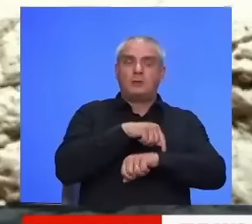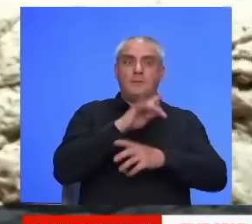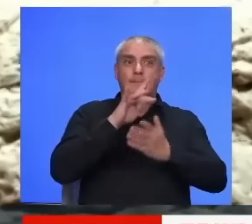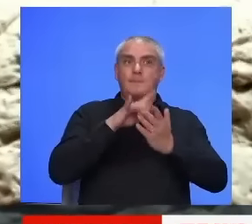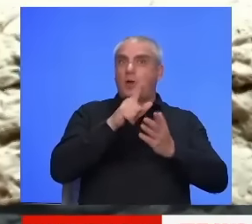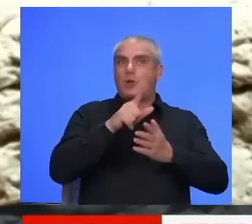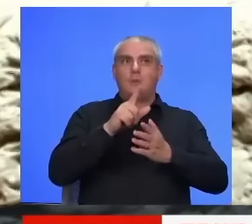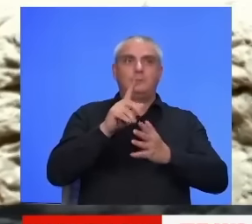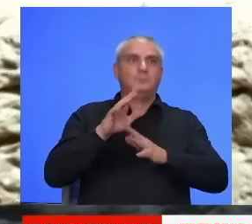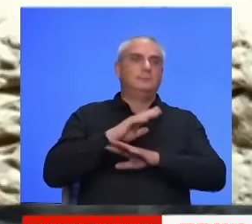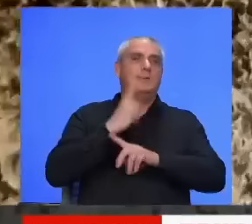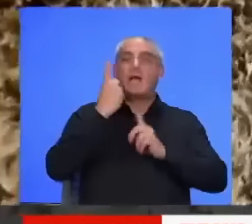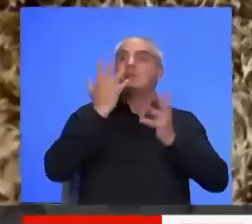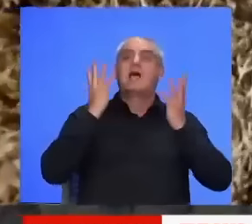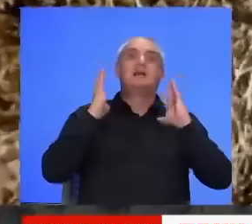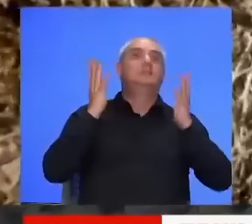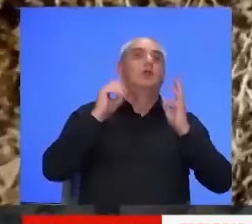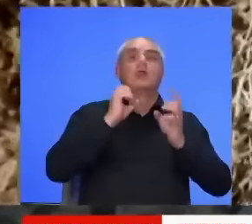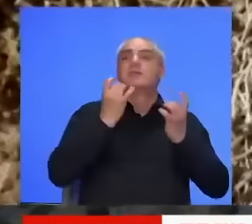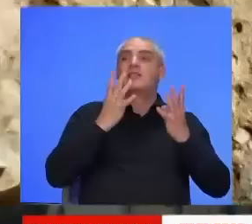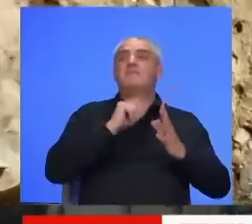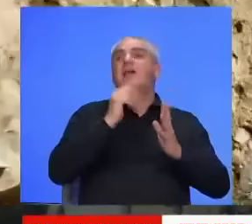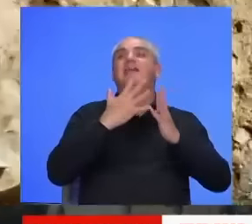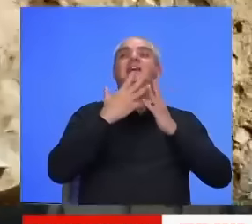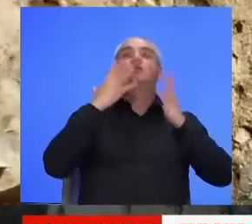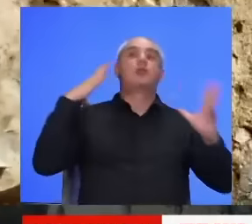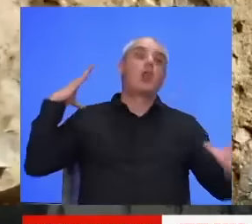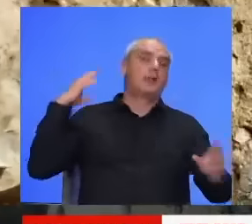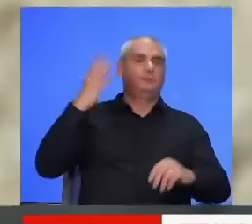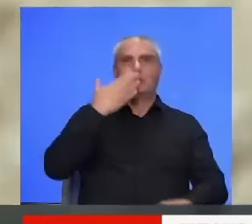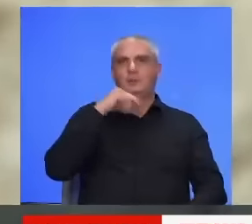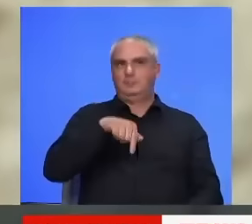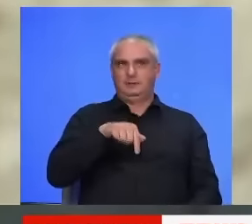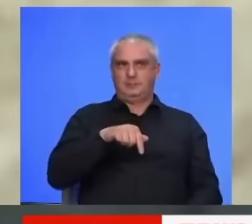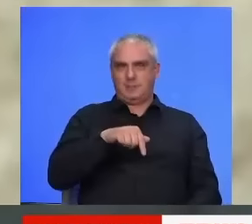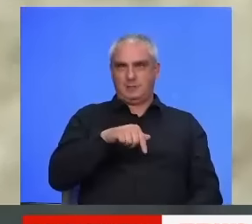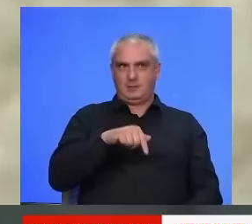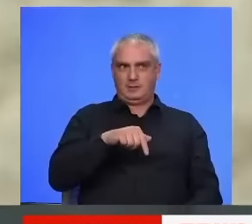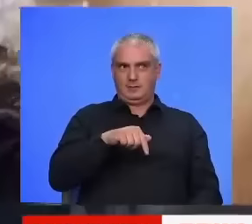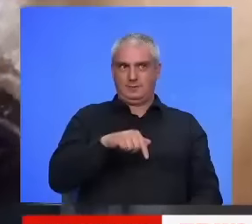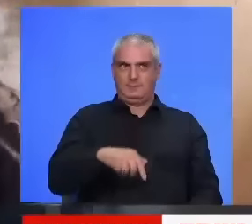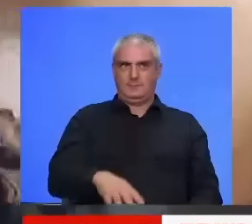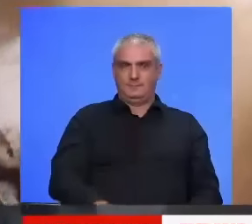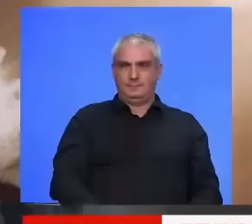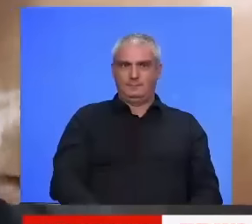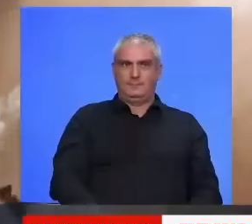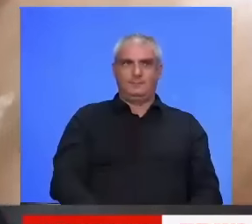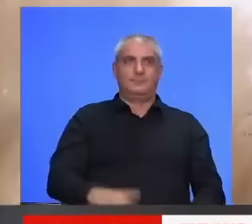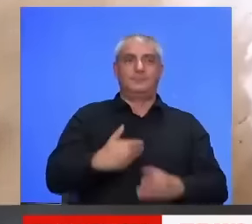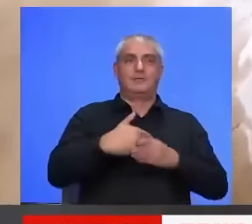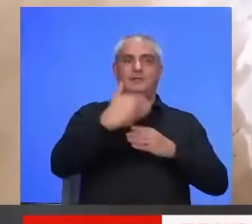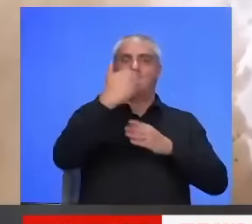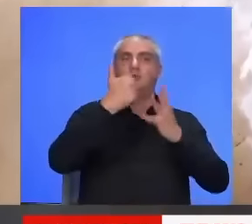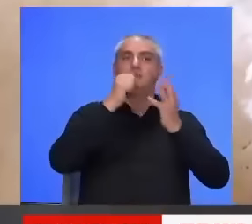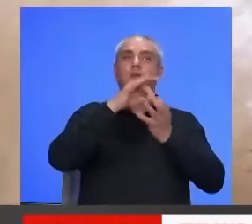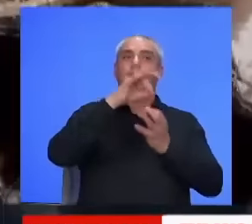הזה יחווה את אחד האסונות האקולוגיים הגדולים ביותר שידע מדינת ישראל. קיר בגובה של 60